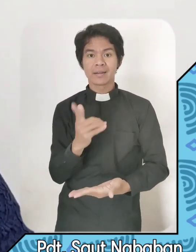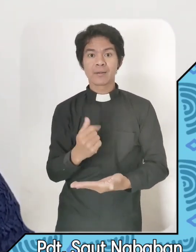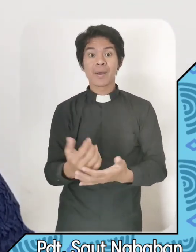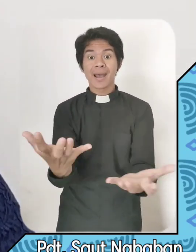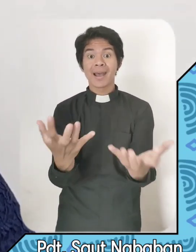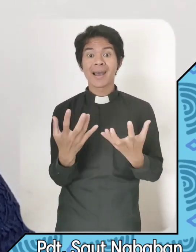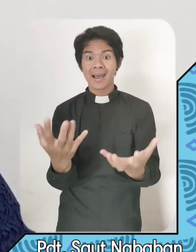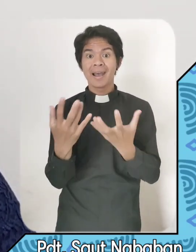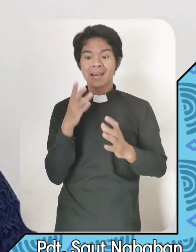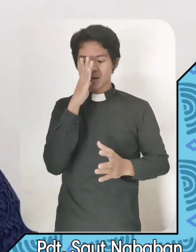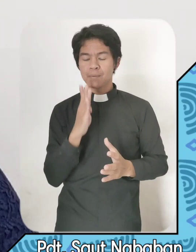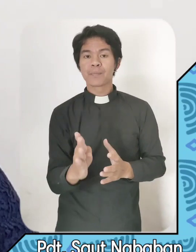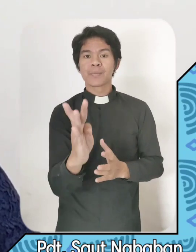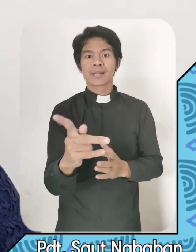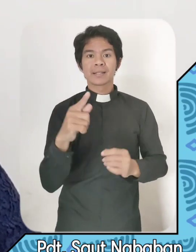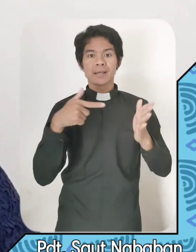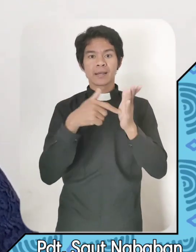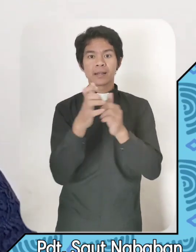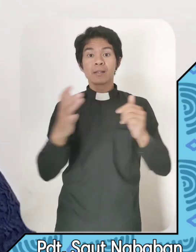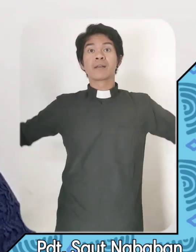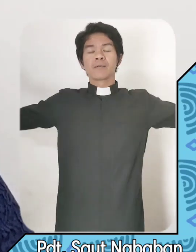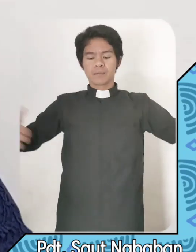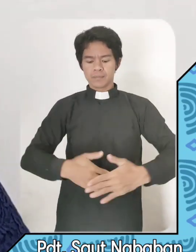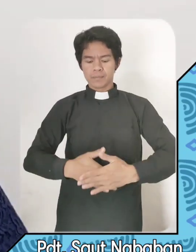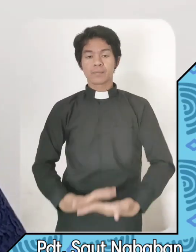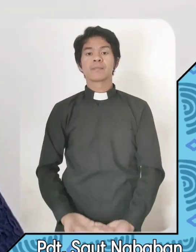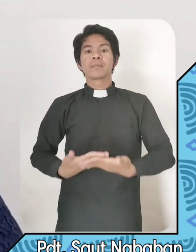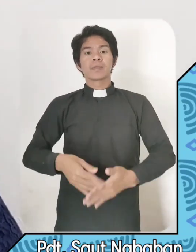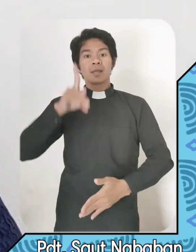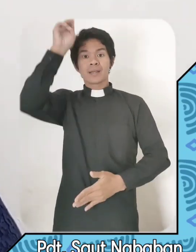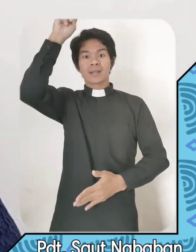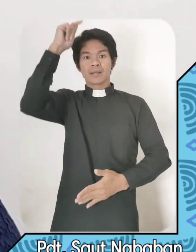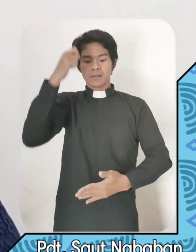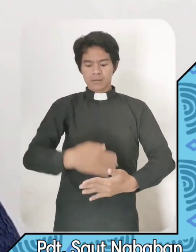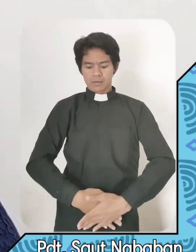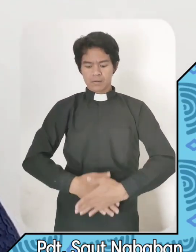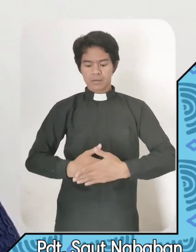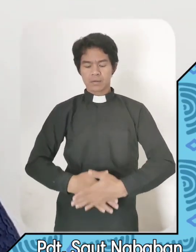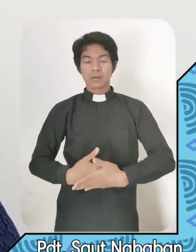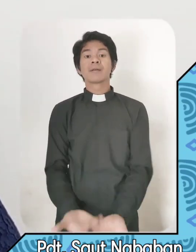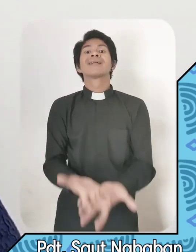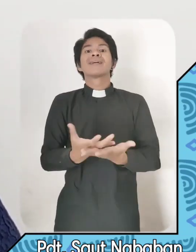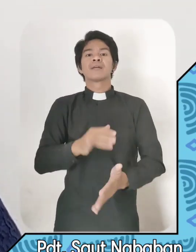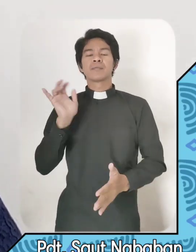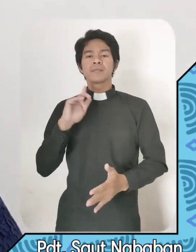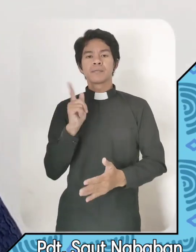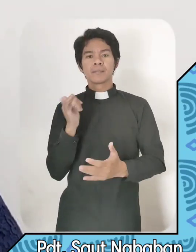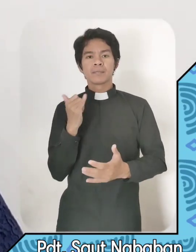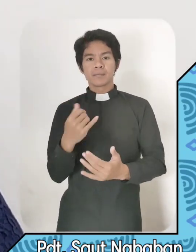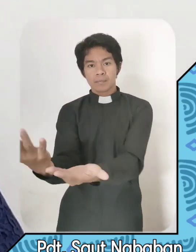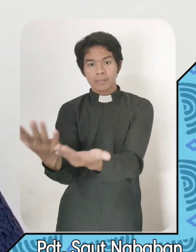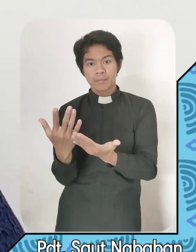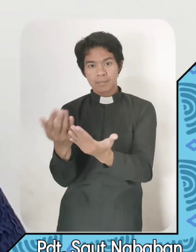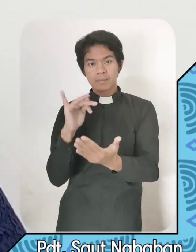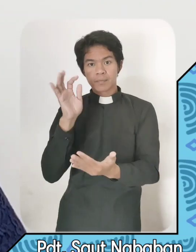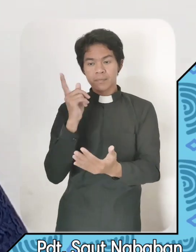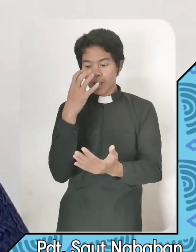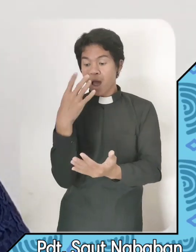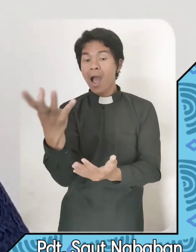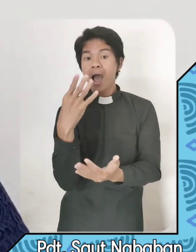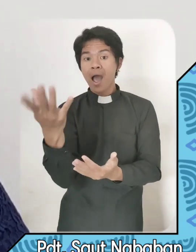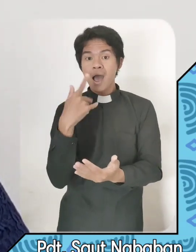Mari beritakan Yesus yang sudah bangkit. Dia sungguh-sungguh bangkit. Mari beritakan